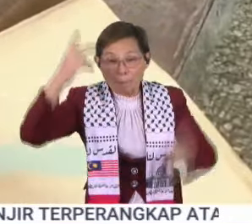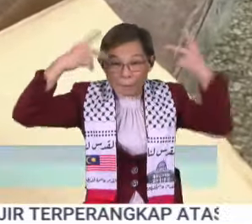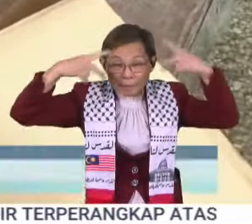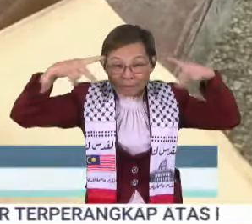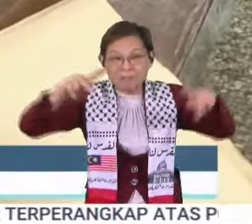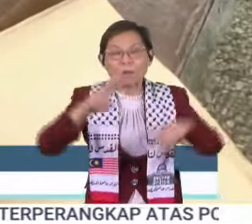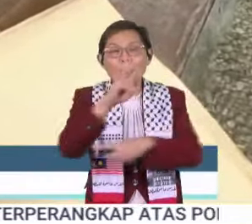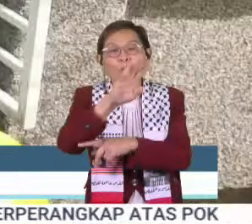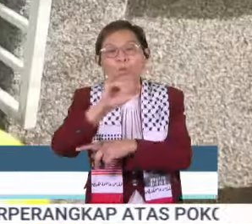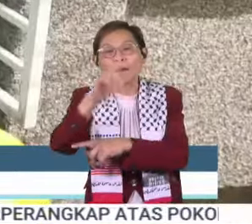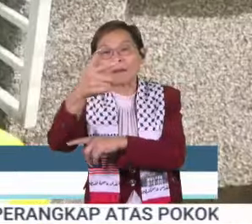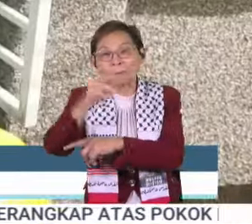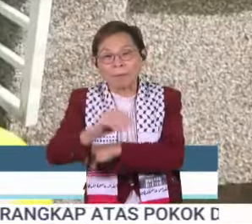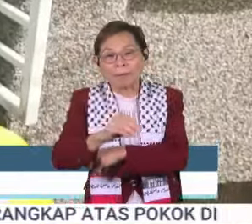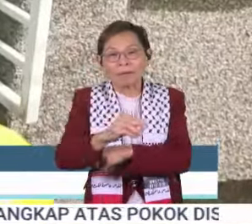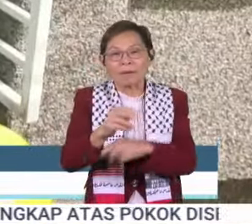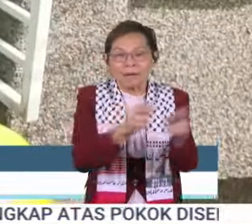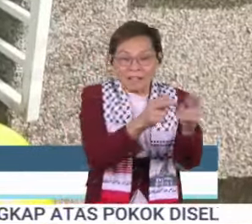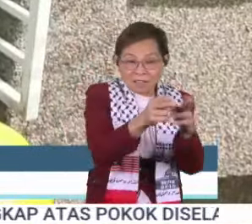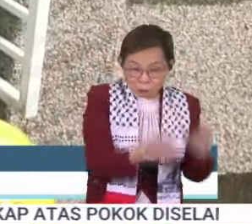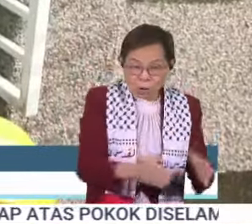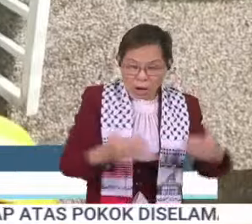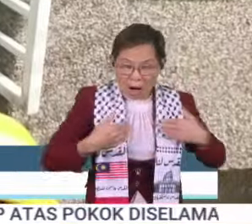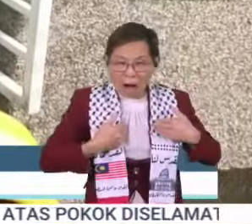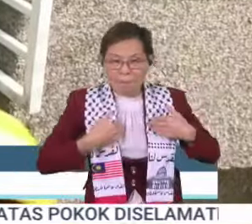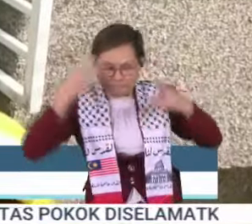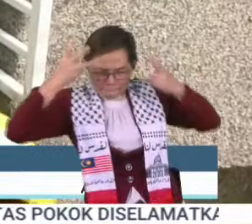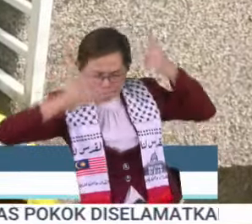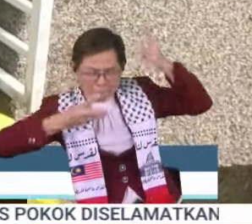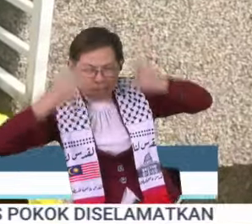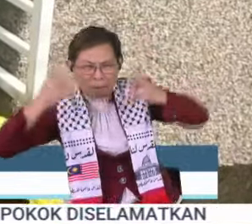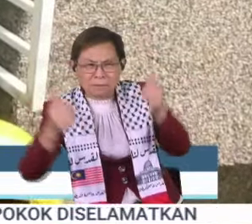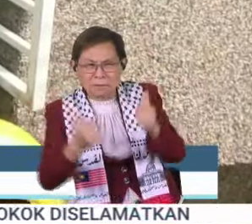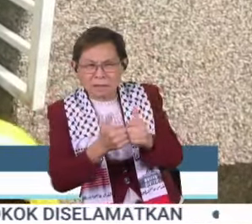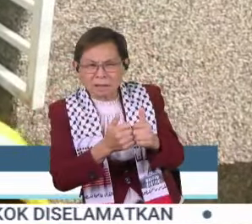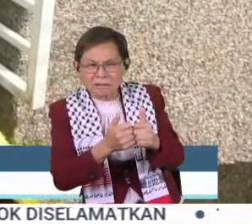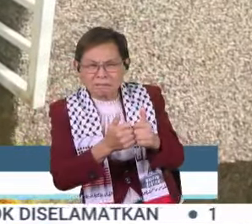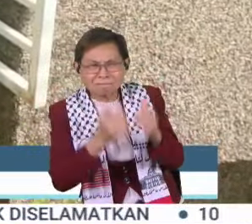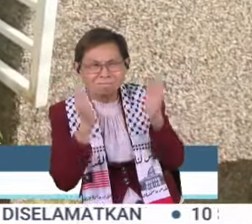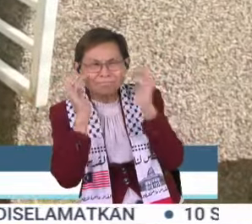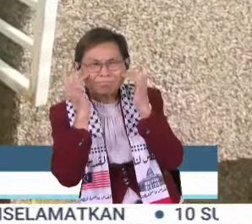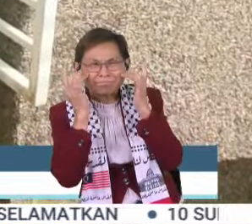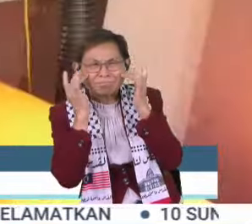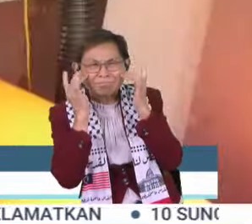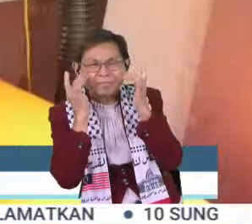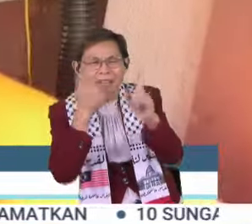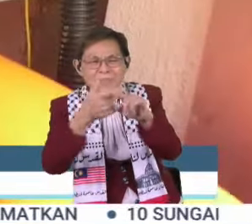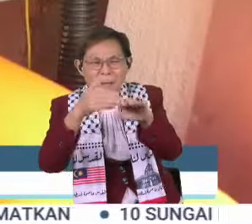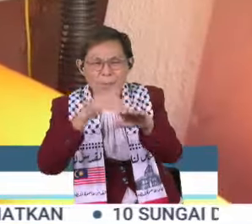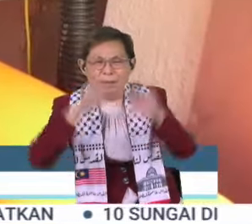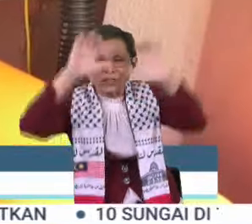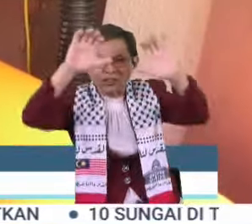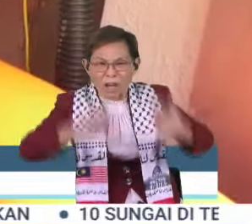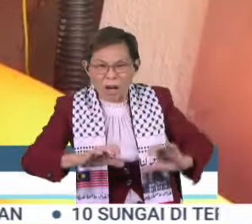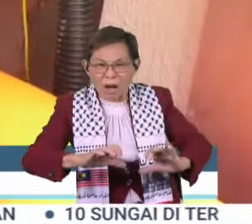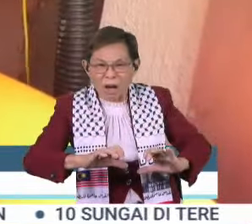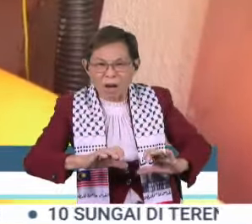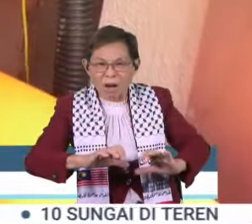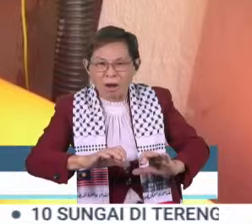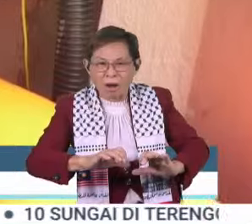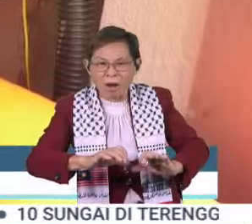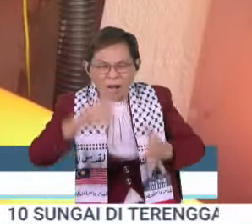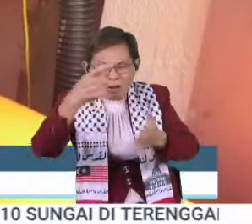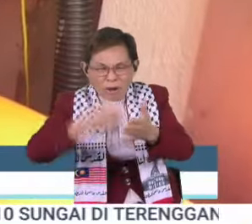William berkata penggiat industri masih mempunyai kebimbangan dengan ketidakpastian susulan daripada mekanisme pelepasan